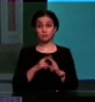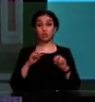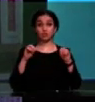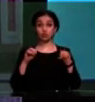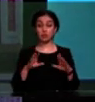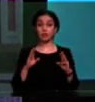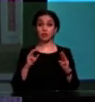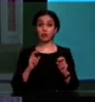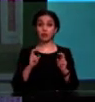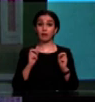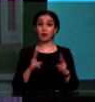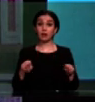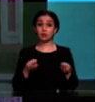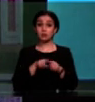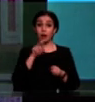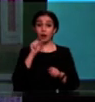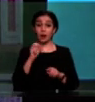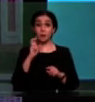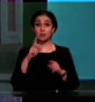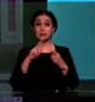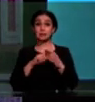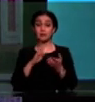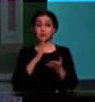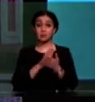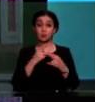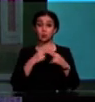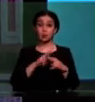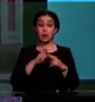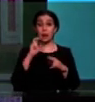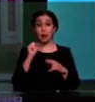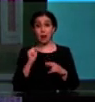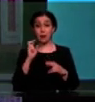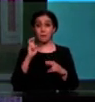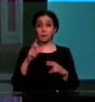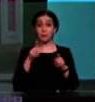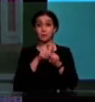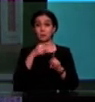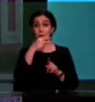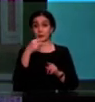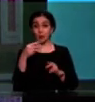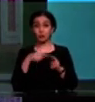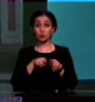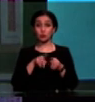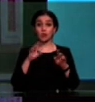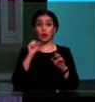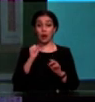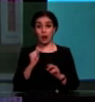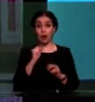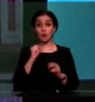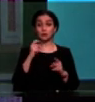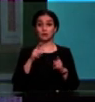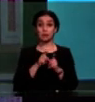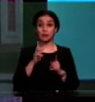Решение. Так как А и Б зависимые, то произведение событий А и Б равно произведению вероятности события А